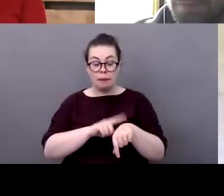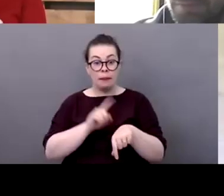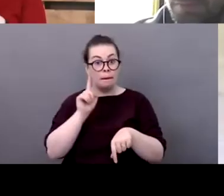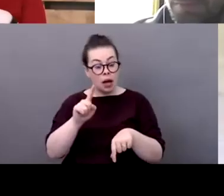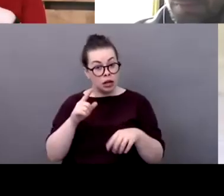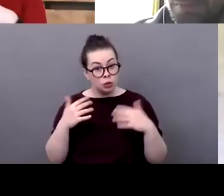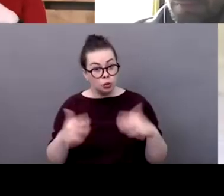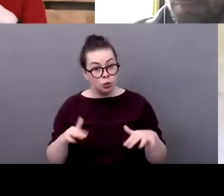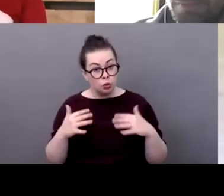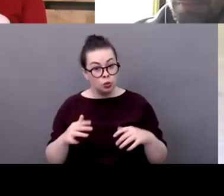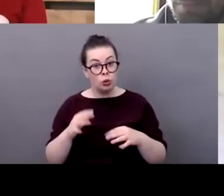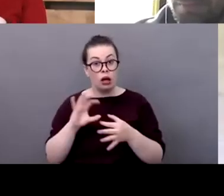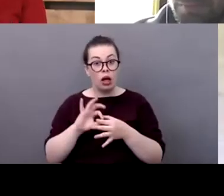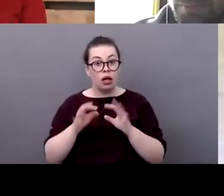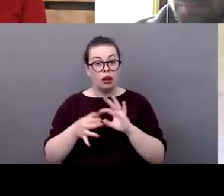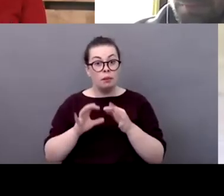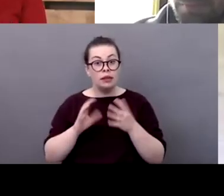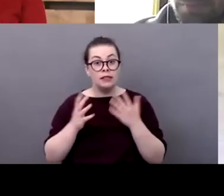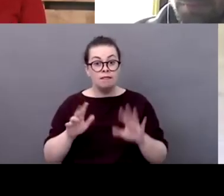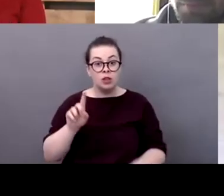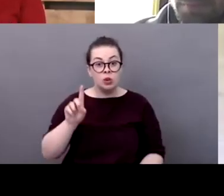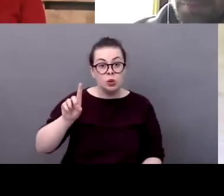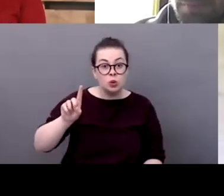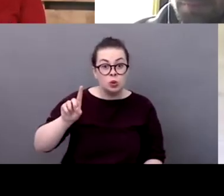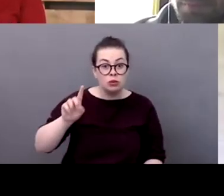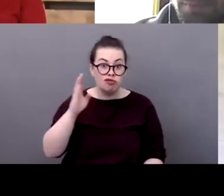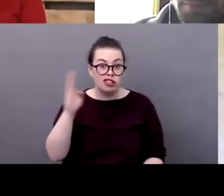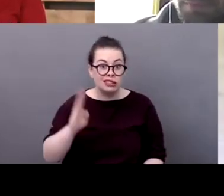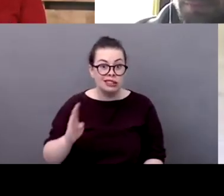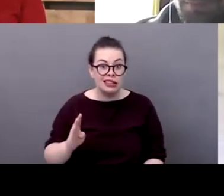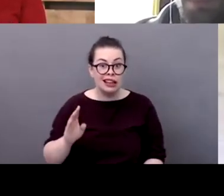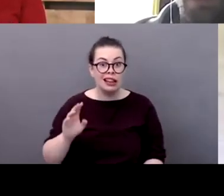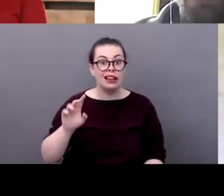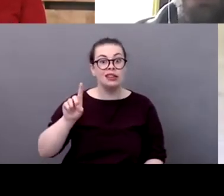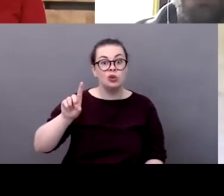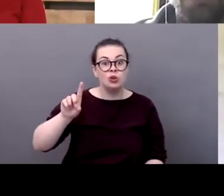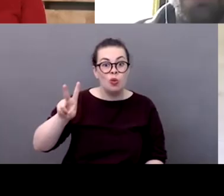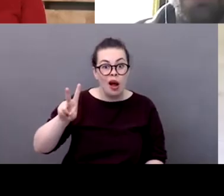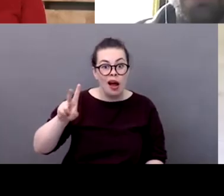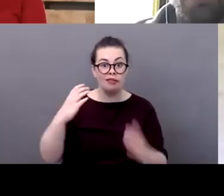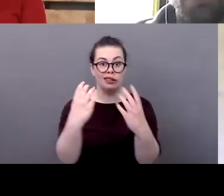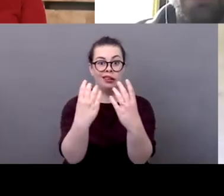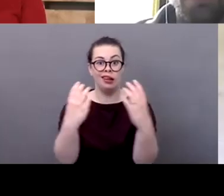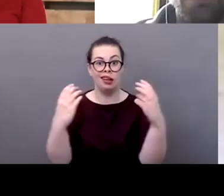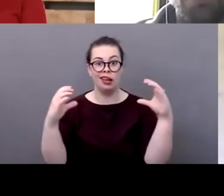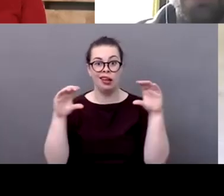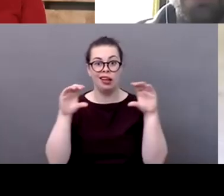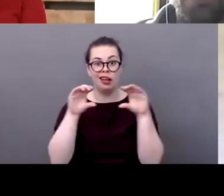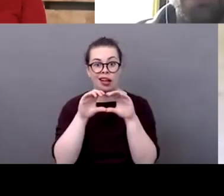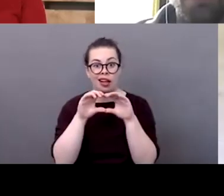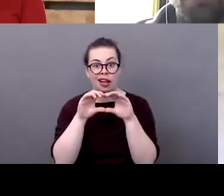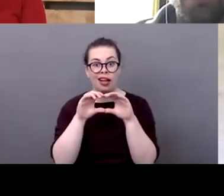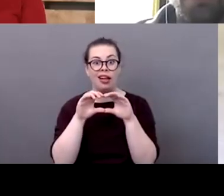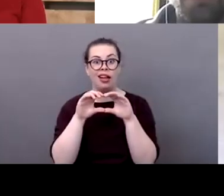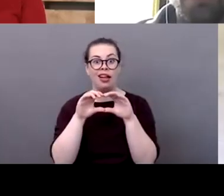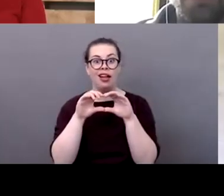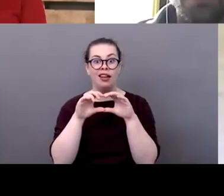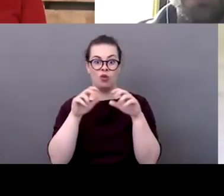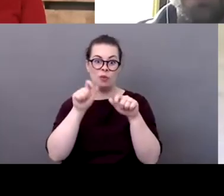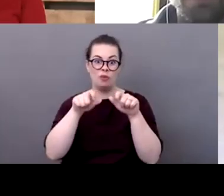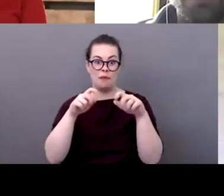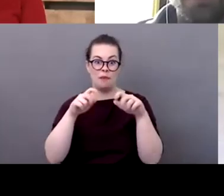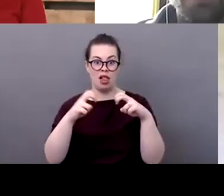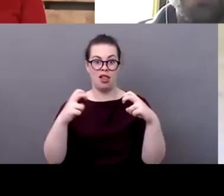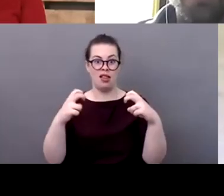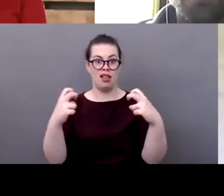Carbone et moi, on s'en souvient peut-être, parce que l'Italie fut battue, même si je suis belge, mais j'ai quand même un peu d'origine italienne, à Manaus, au milieu de la jungle, on